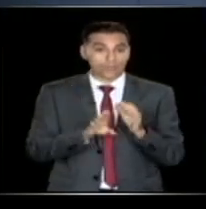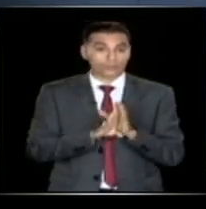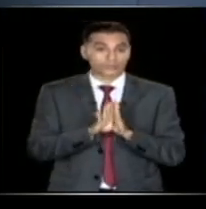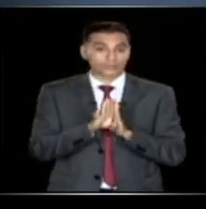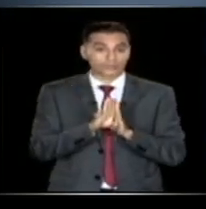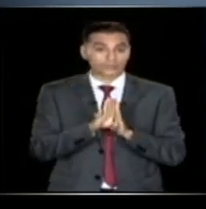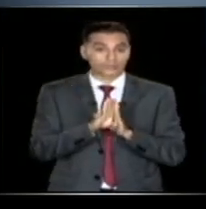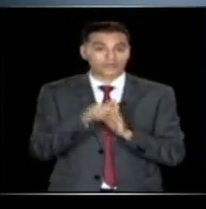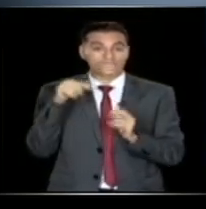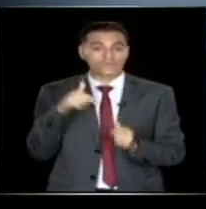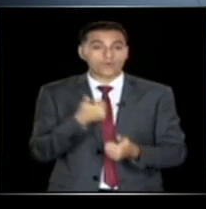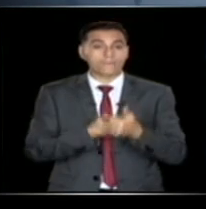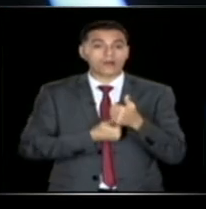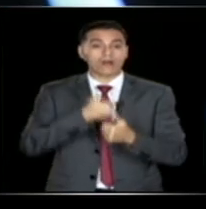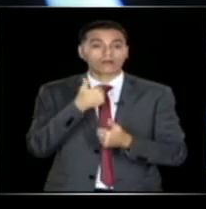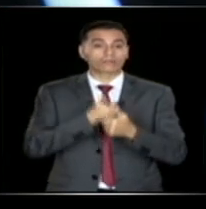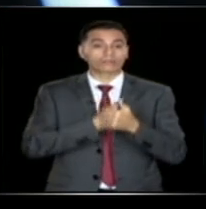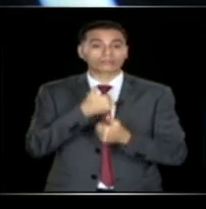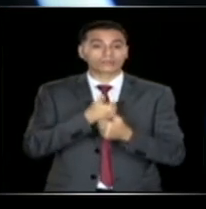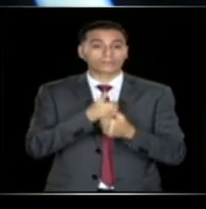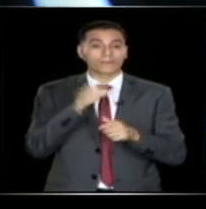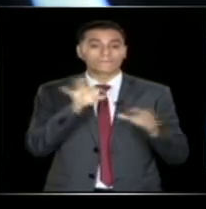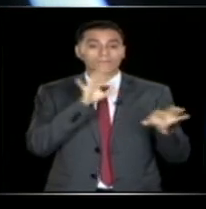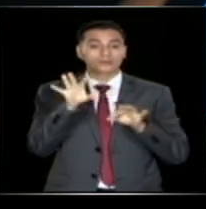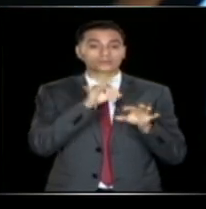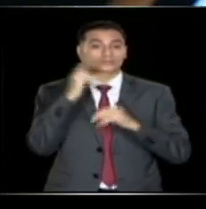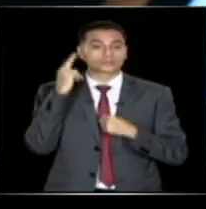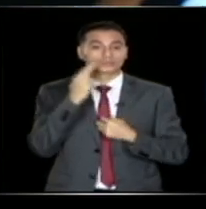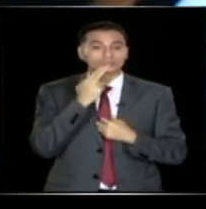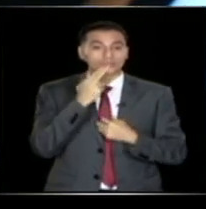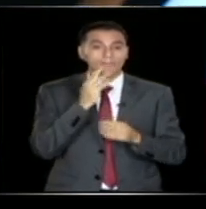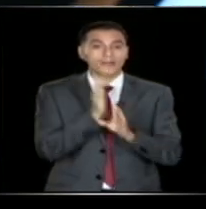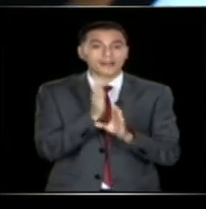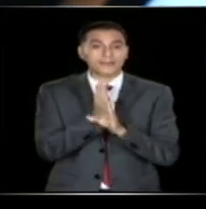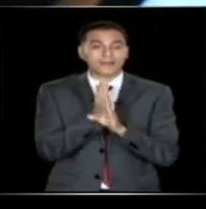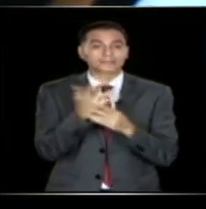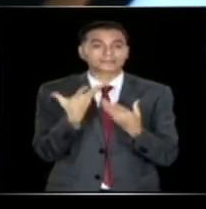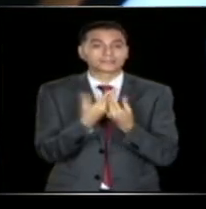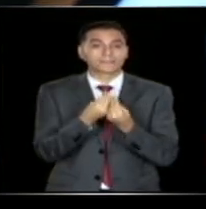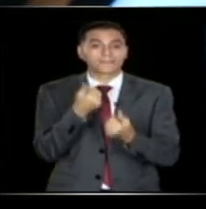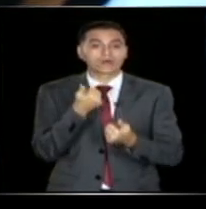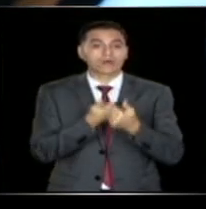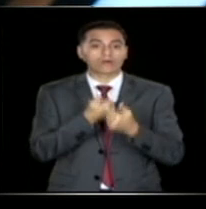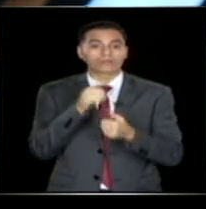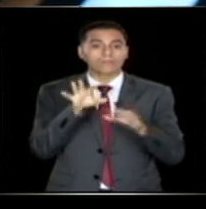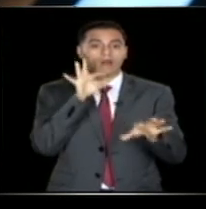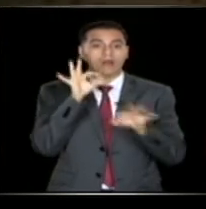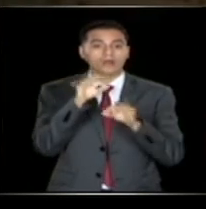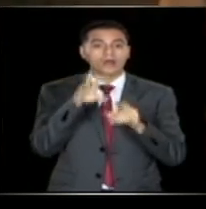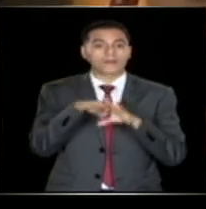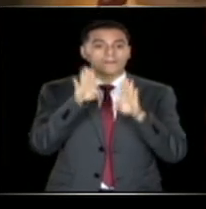في يوم اختبار كانوا بيجيبوا توم يمثلوا يعملوا اختبار عشان يختاروا منهم ويعملوا